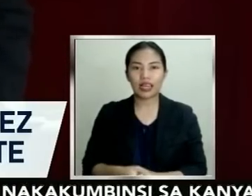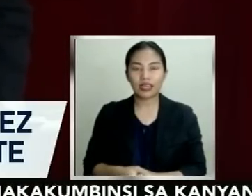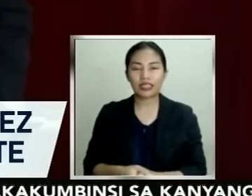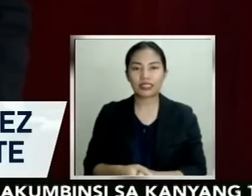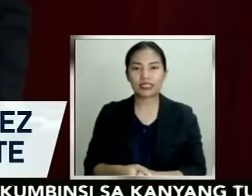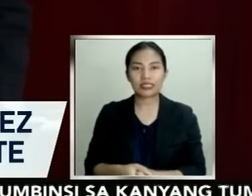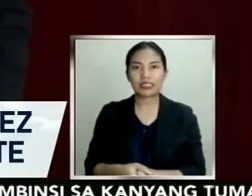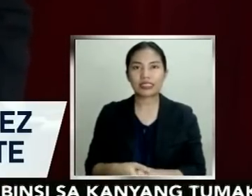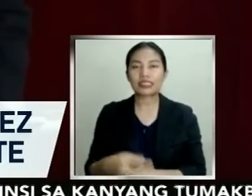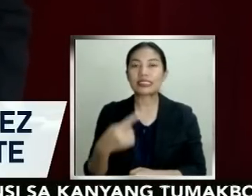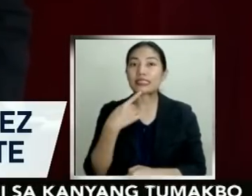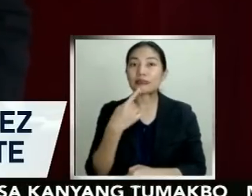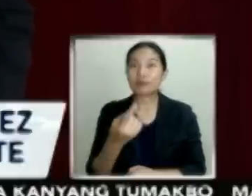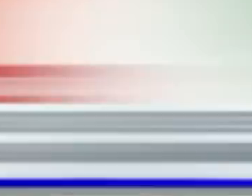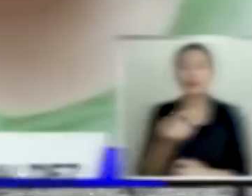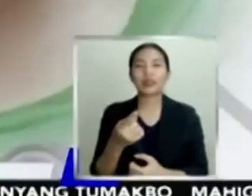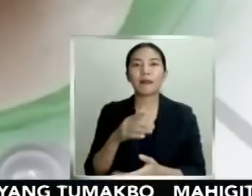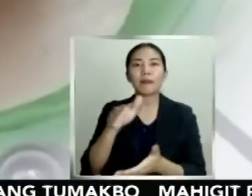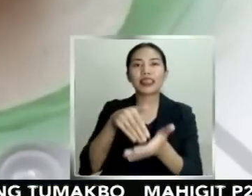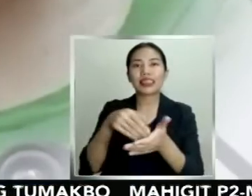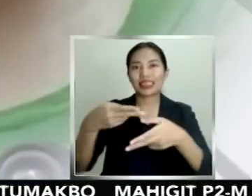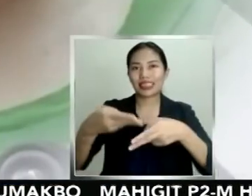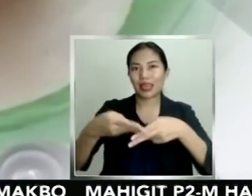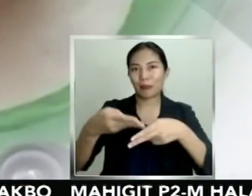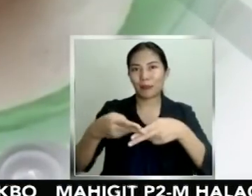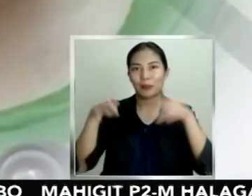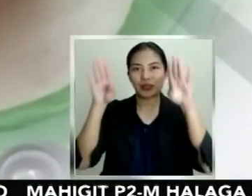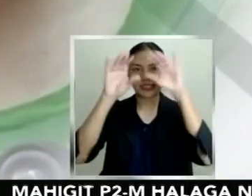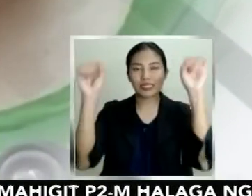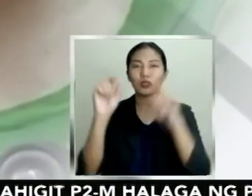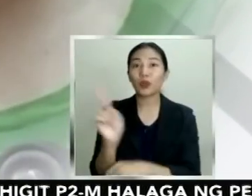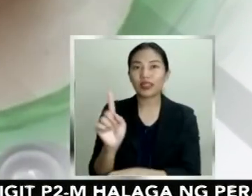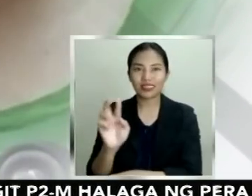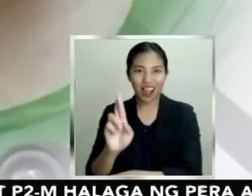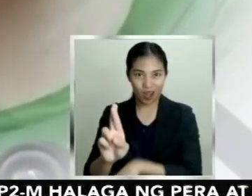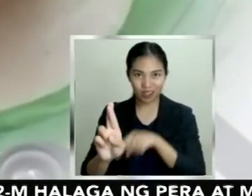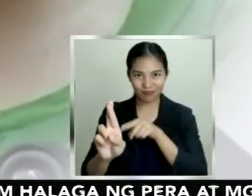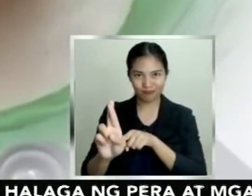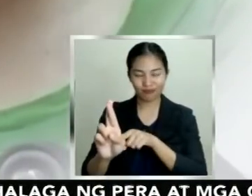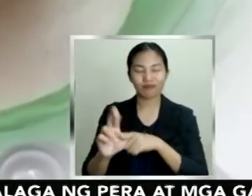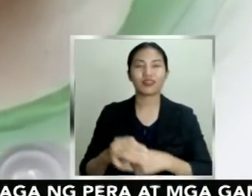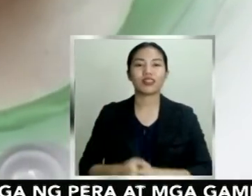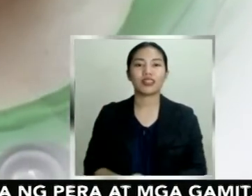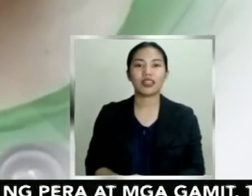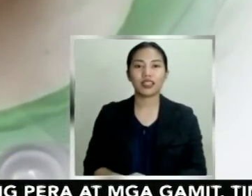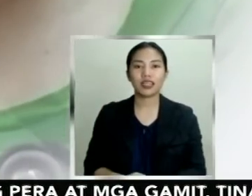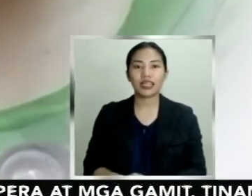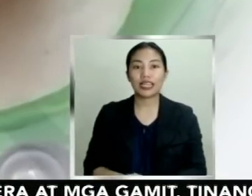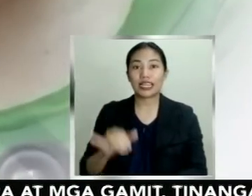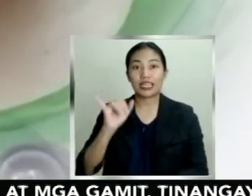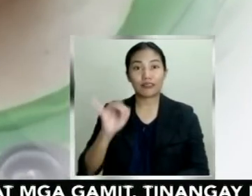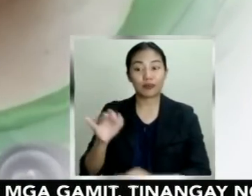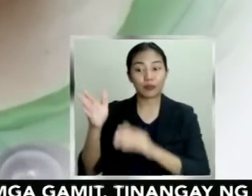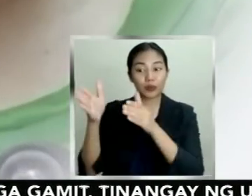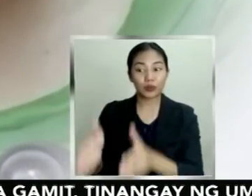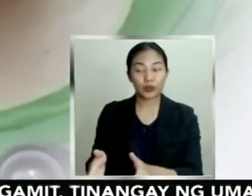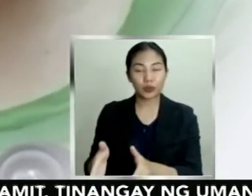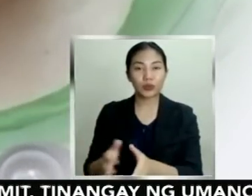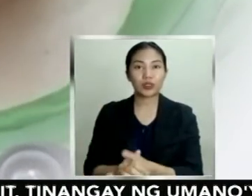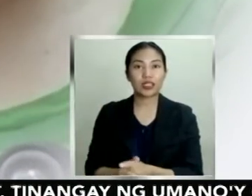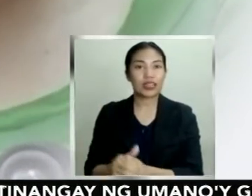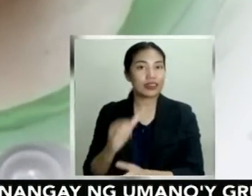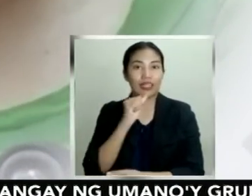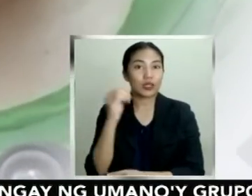initial ng Pangulo para sa Romualdez. Sabi ngayon ni Duterte, ang taong hindi makakilala sa pagitan ng atake at